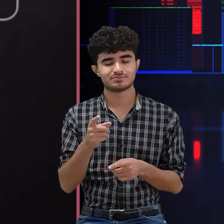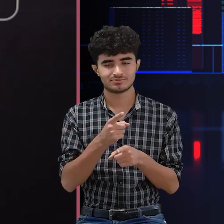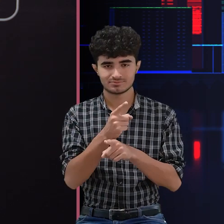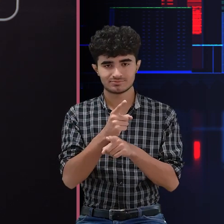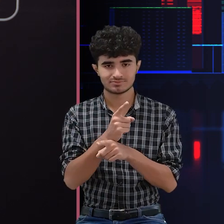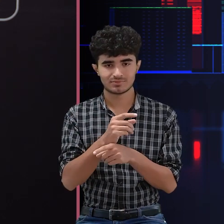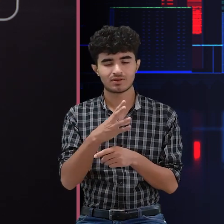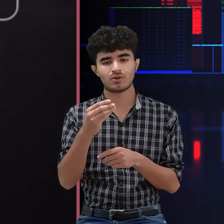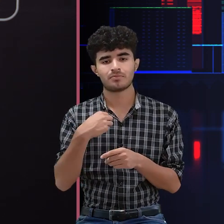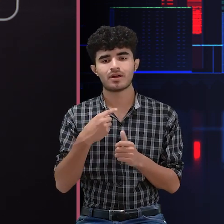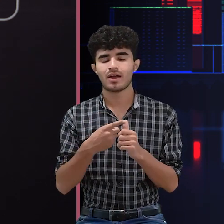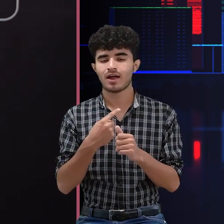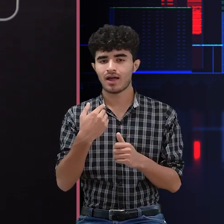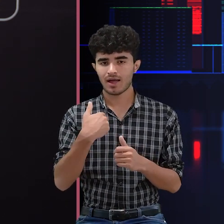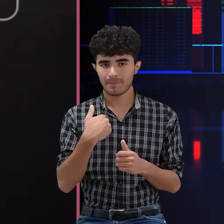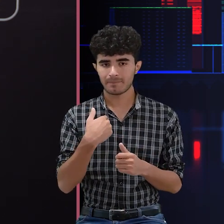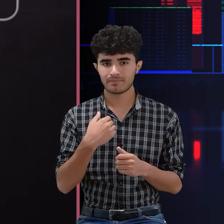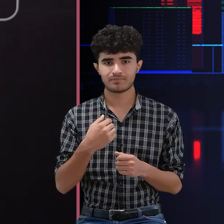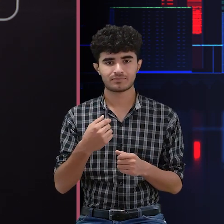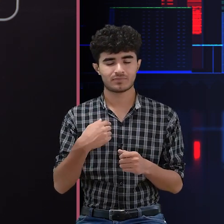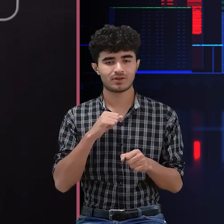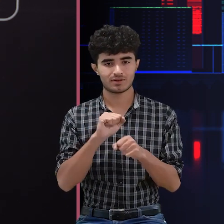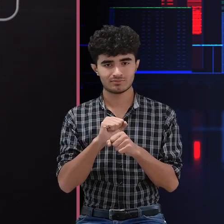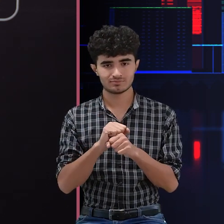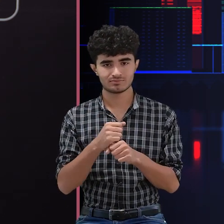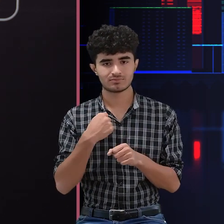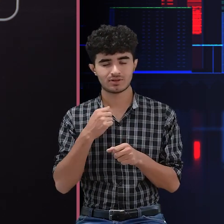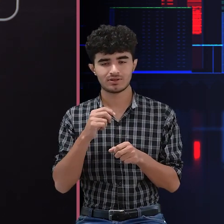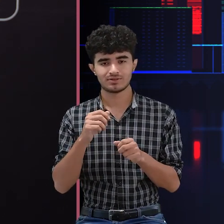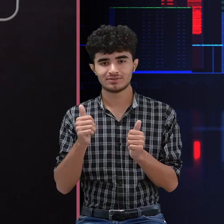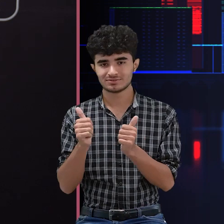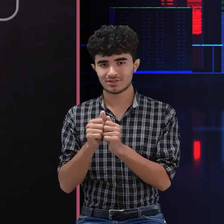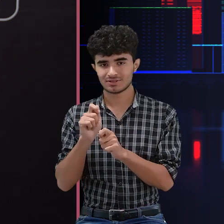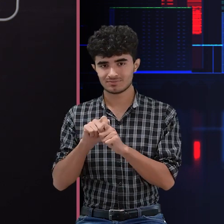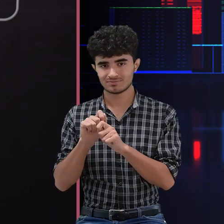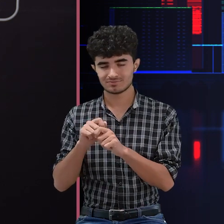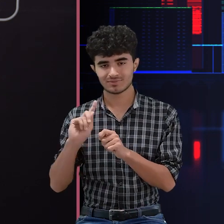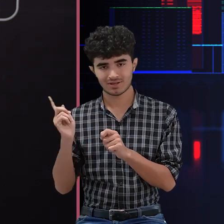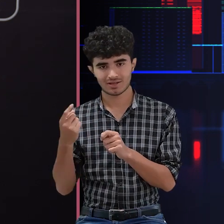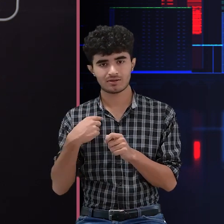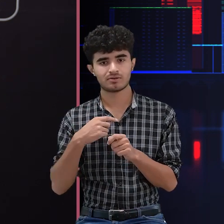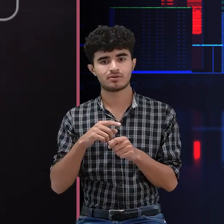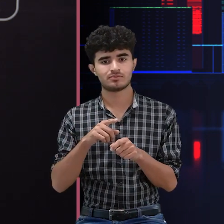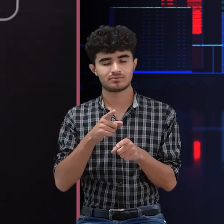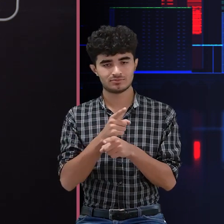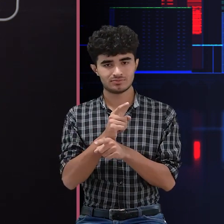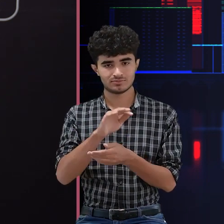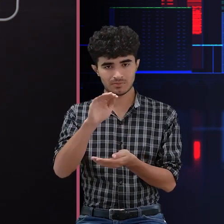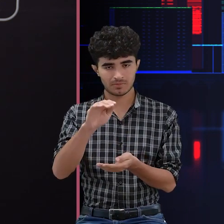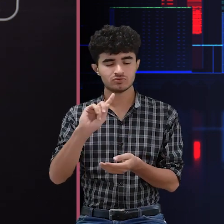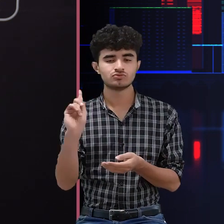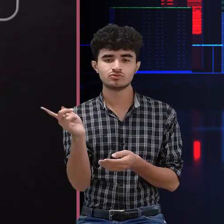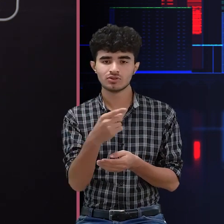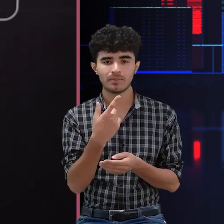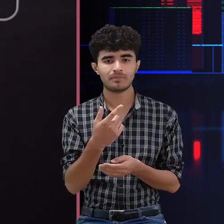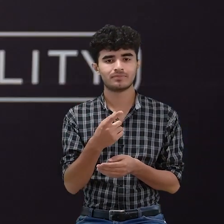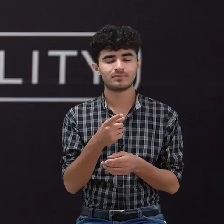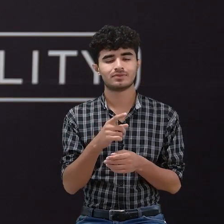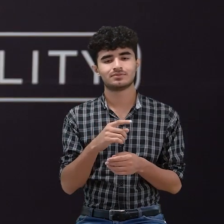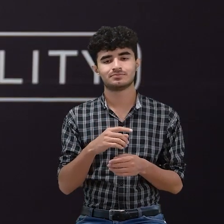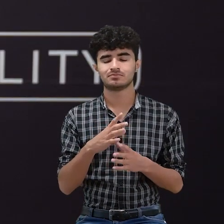پہ اور اپنے کولیگز کے ساتھ، اپنے پیئرز کے ساتھ، اور پھر اپنے شاگردوں کے